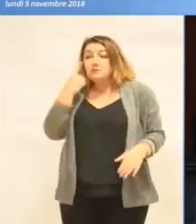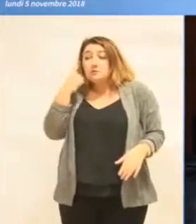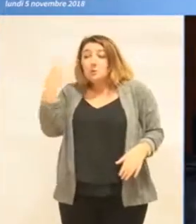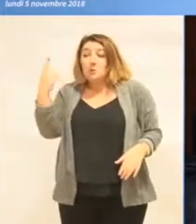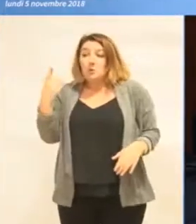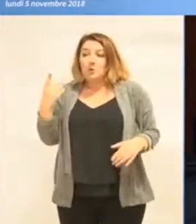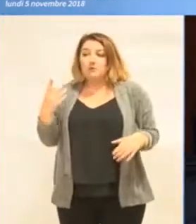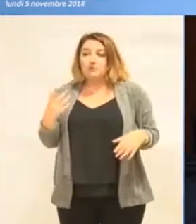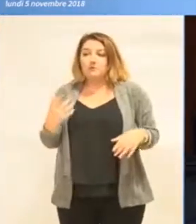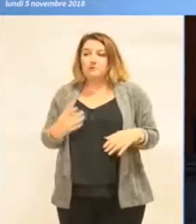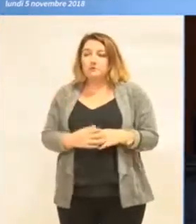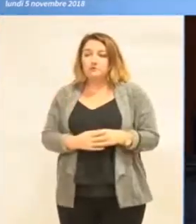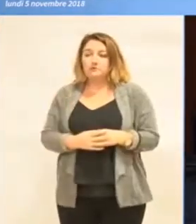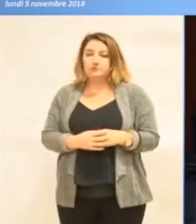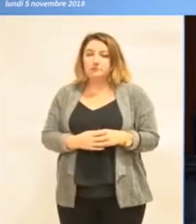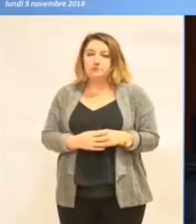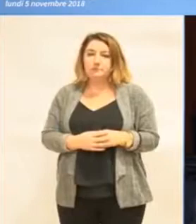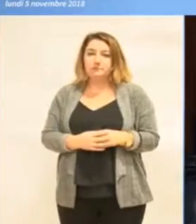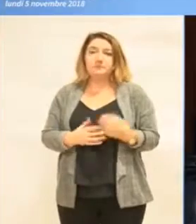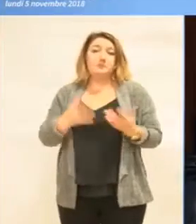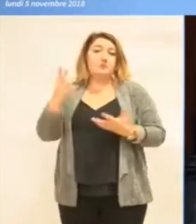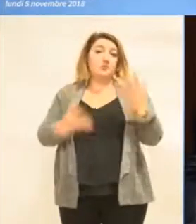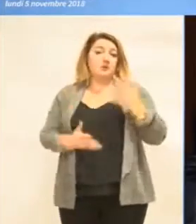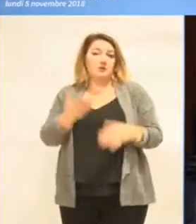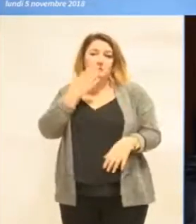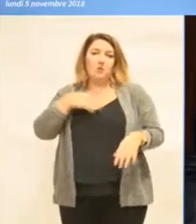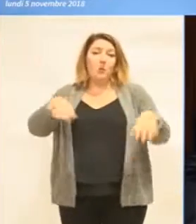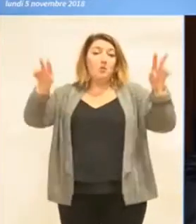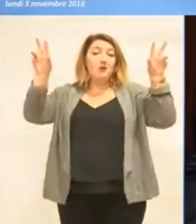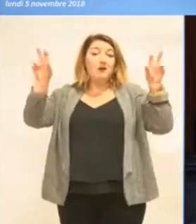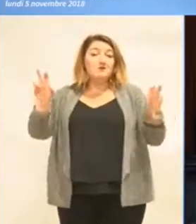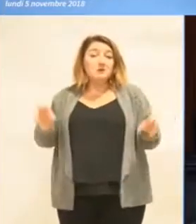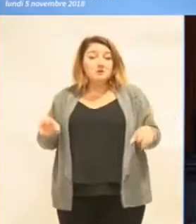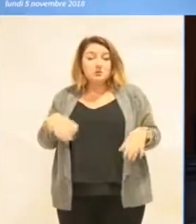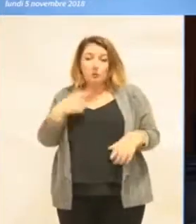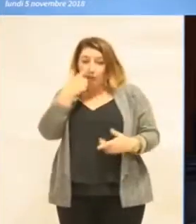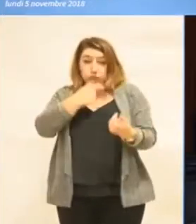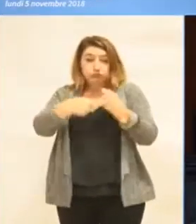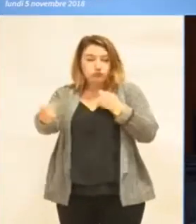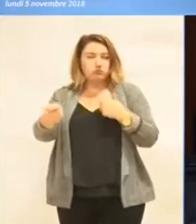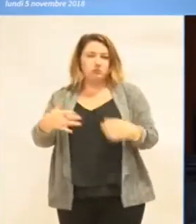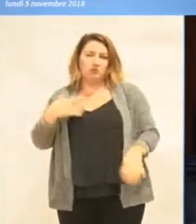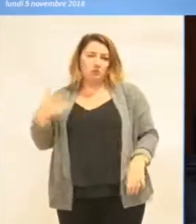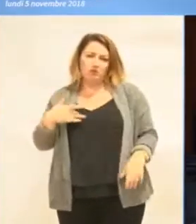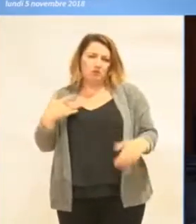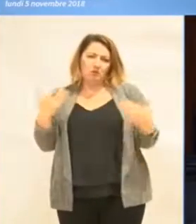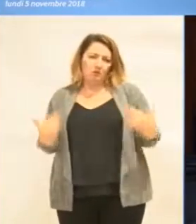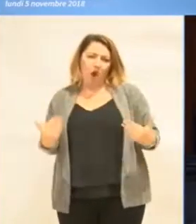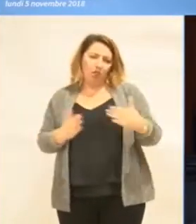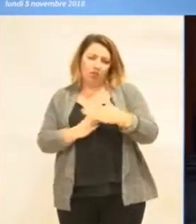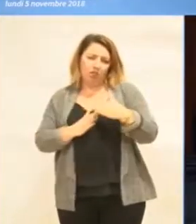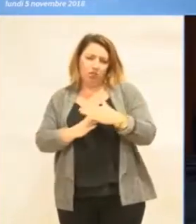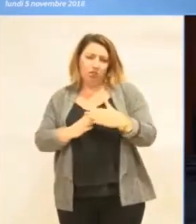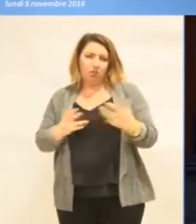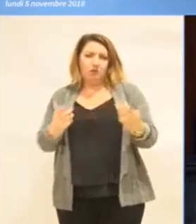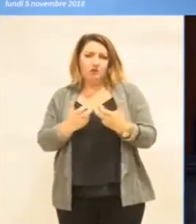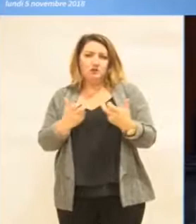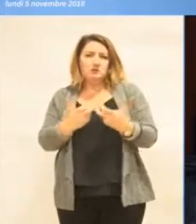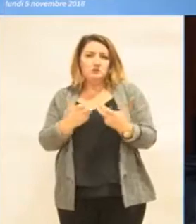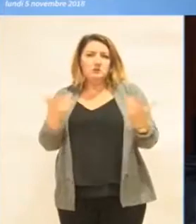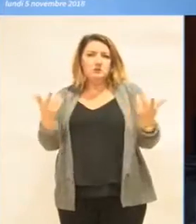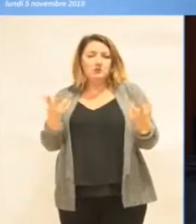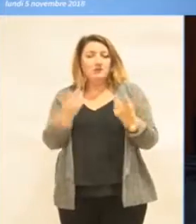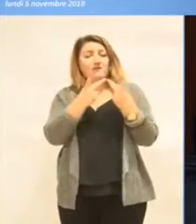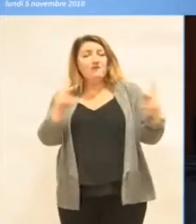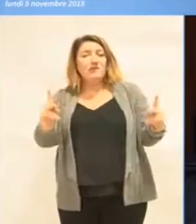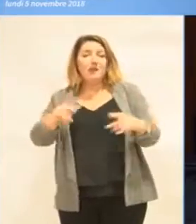également bien d'arrêter l'utilisation d'expressions fantaisistes telles que approvisionner ou nourrir